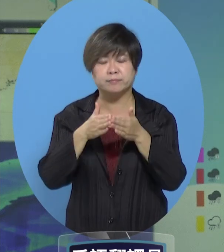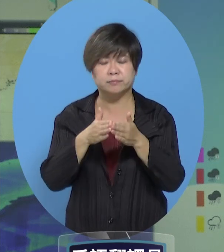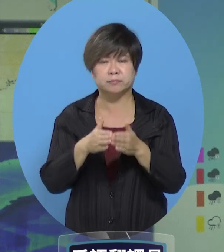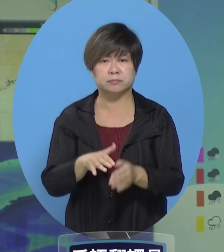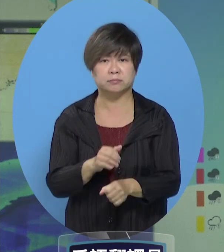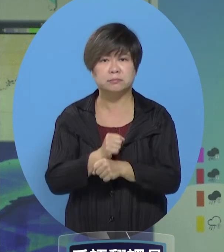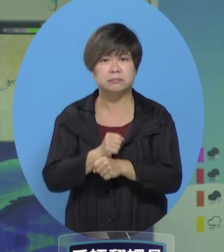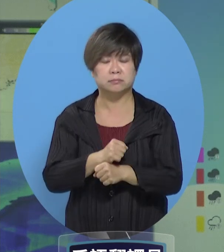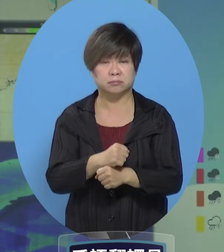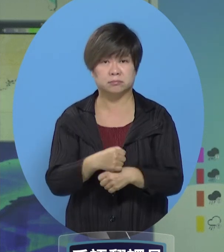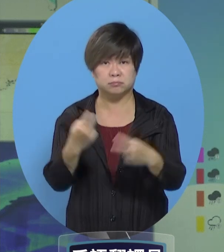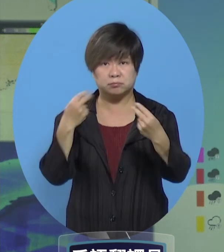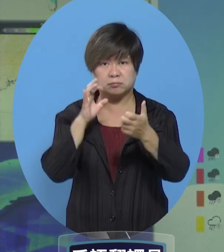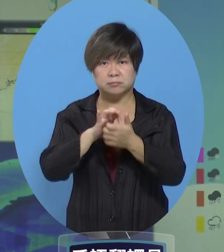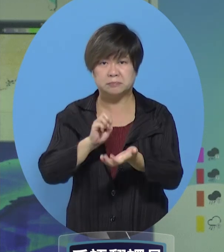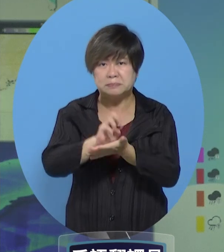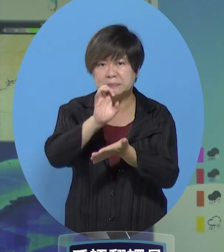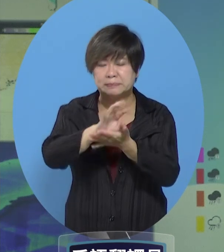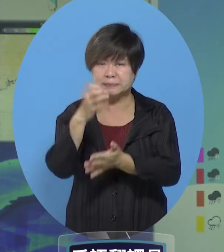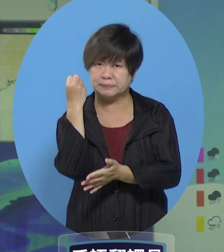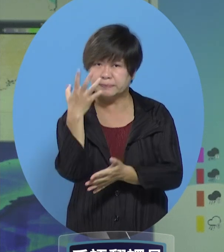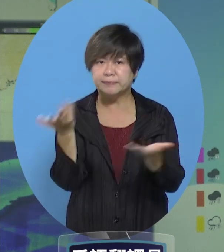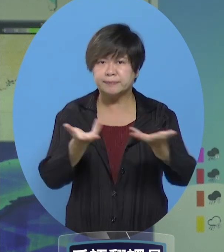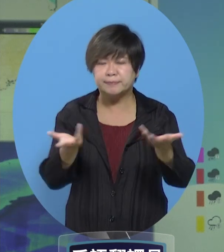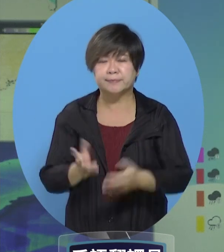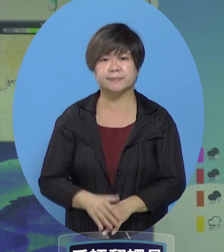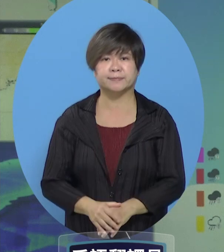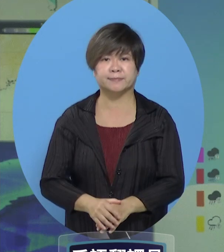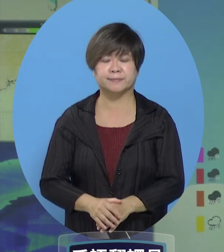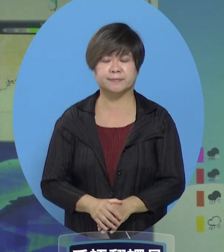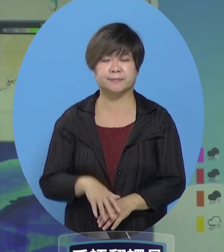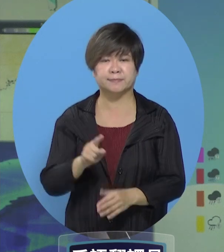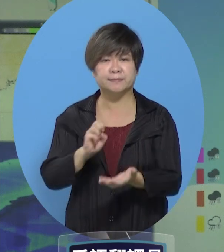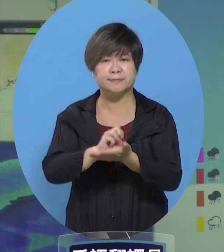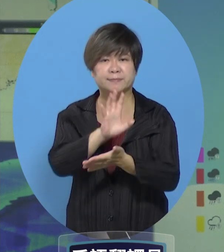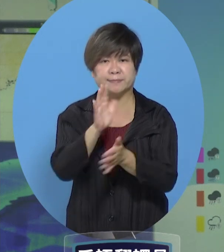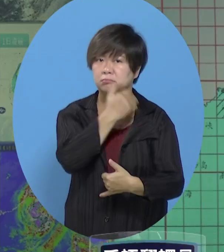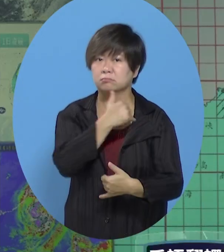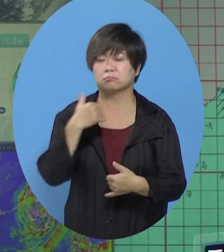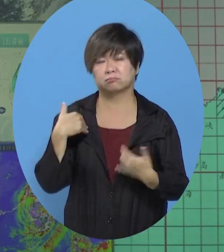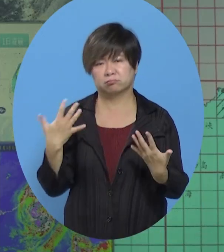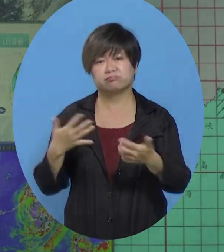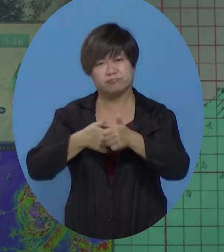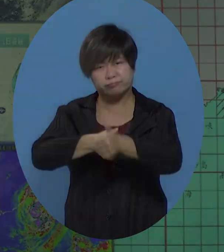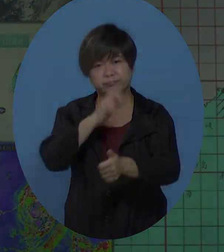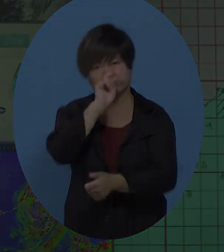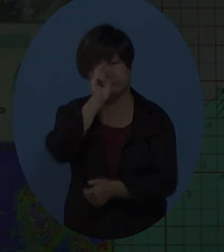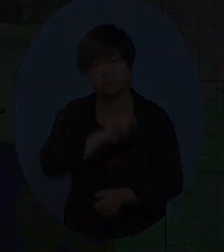时更新气象局发布的相关讯息。以上就是这一节的台风说明。